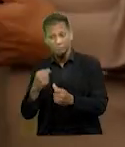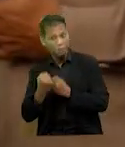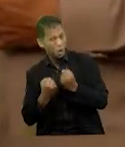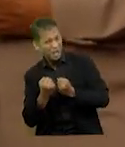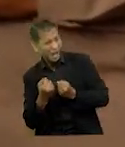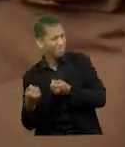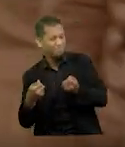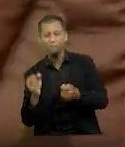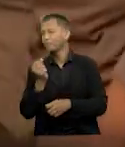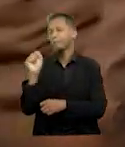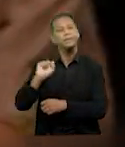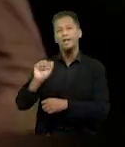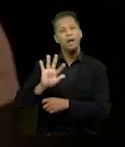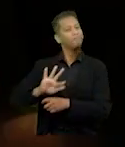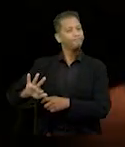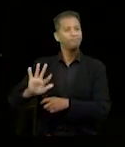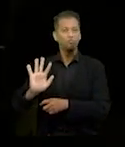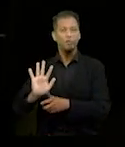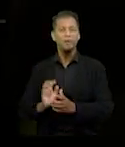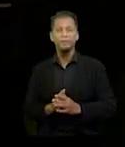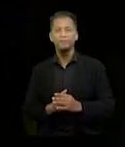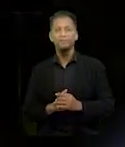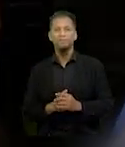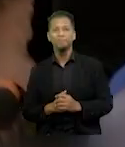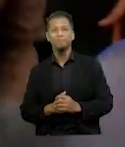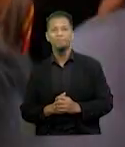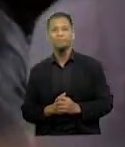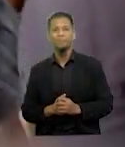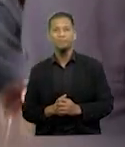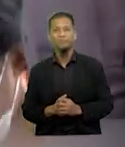Sambo. Dari Jakarta, Nadia Valeri, Leman dan Laksana, iNews, melaporkan.